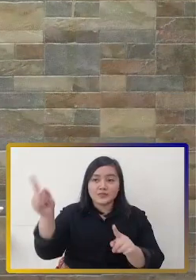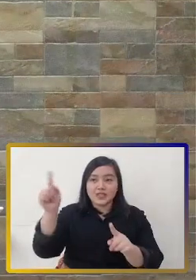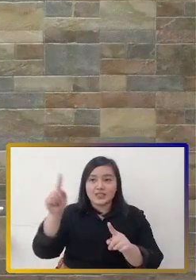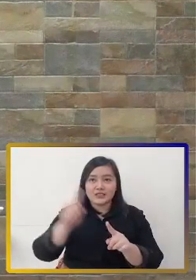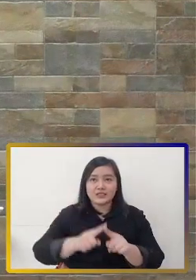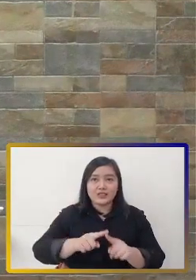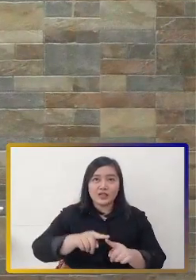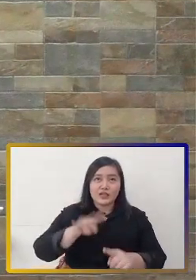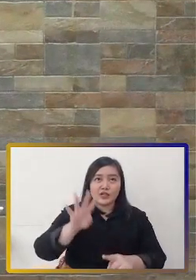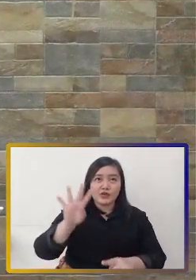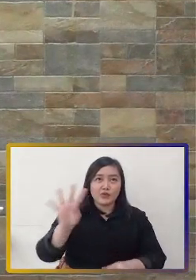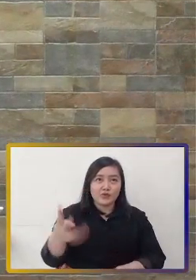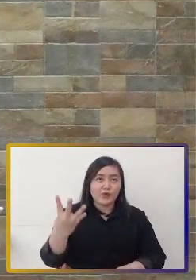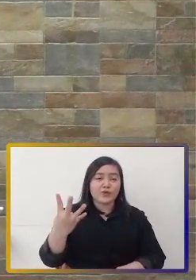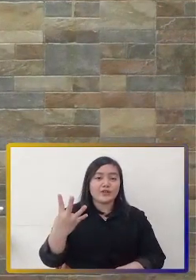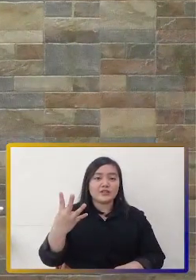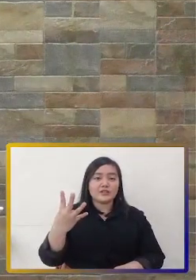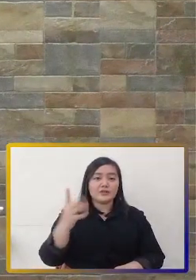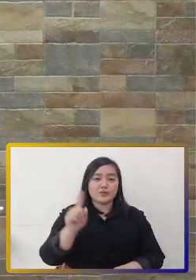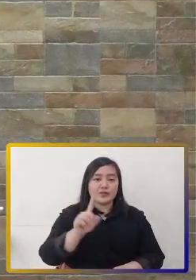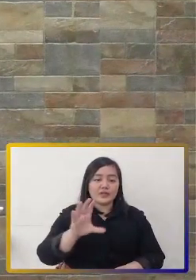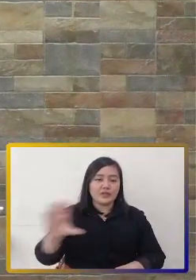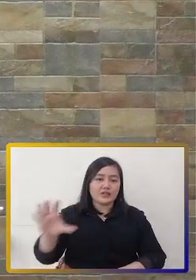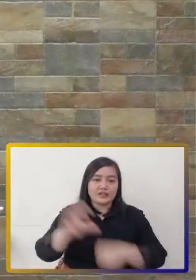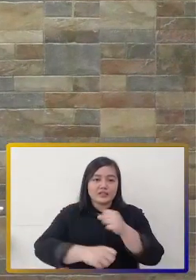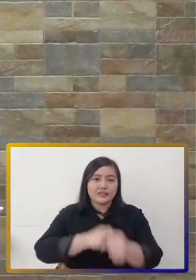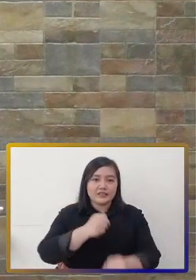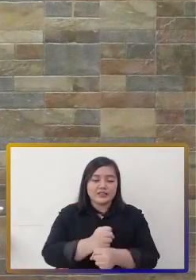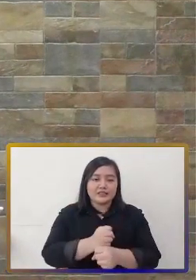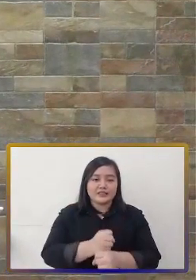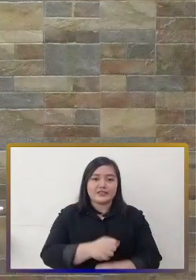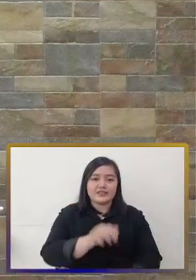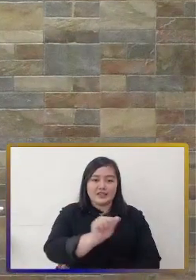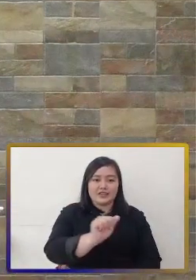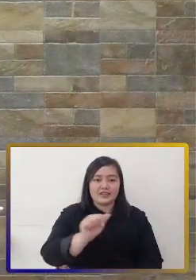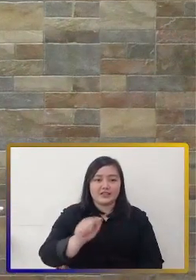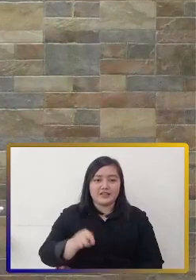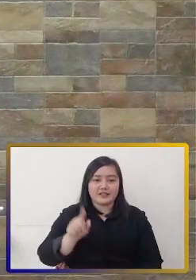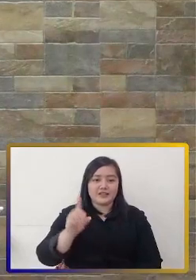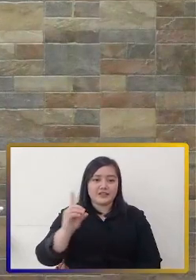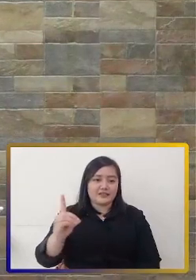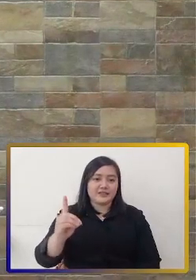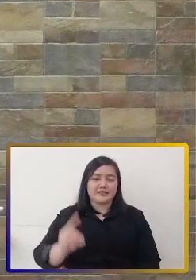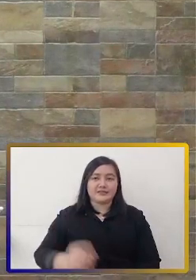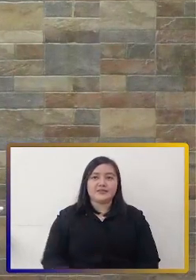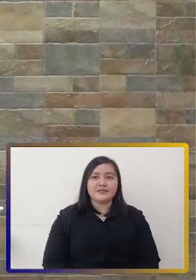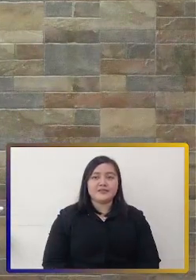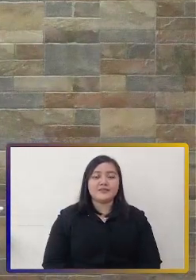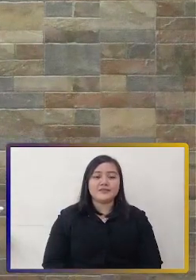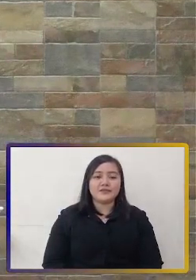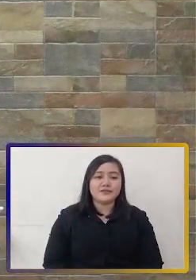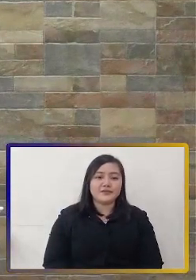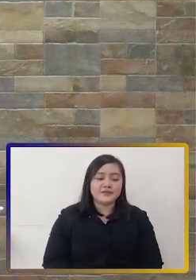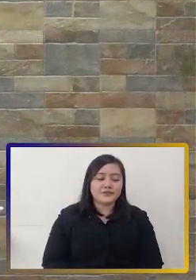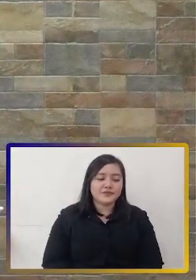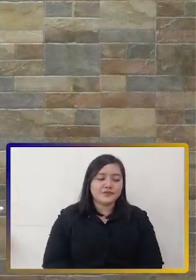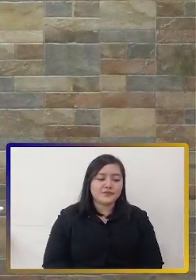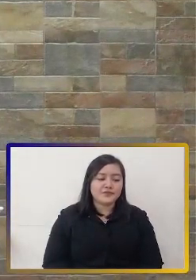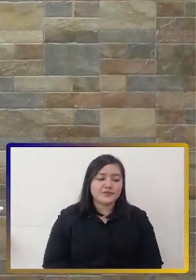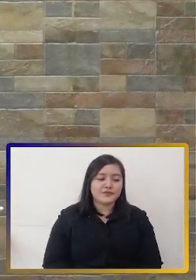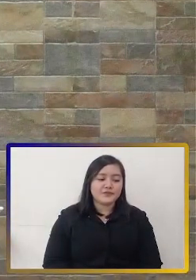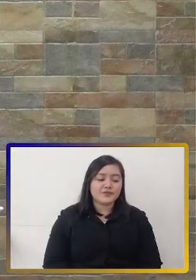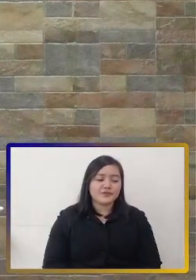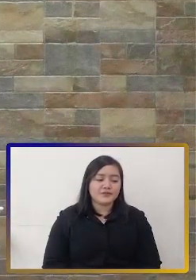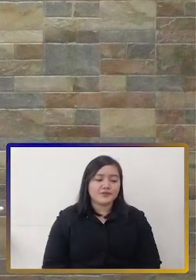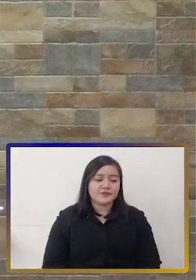AD. Pero nasa first pa lamang po tayo, mga kapatid. Okay? Now, na yung sulat po na yan, yan